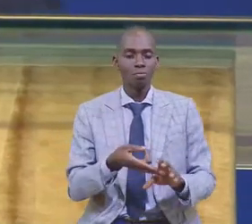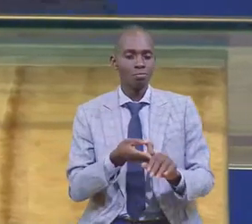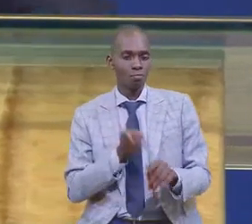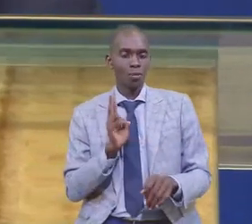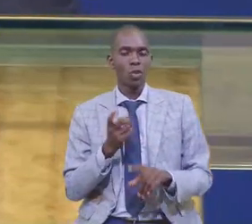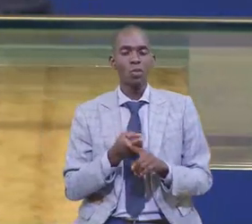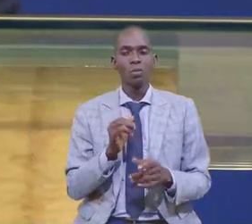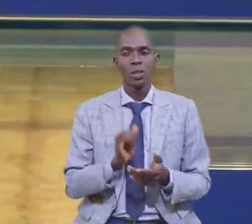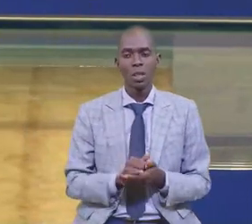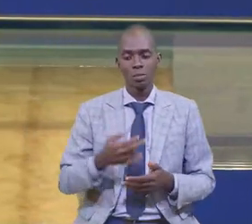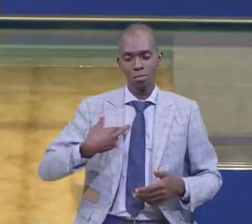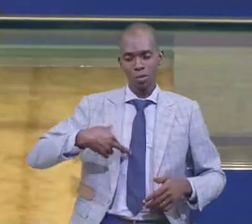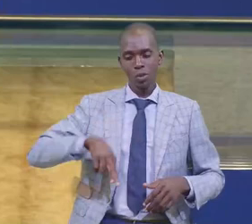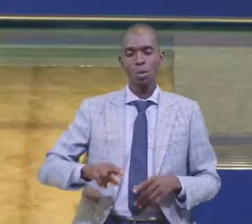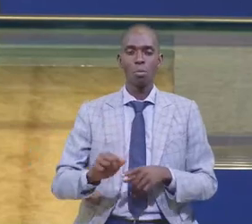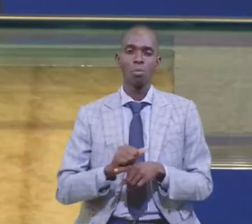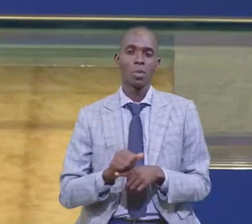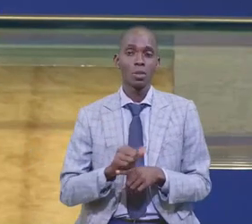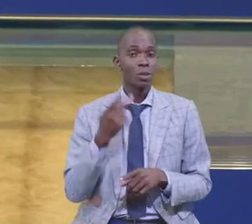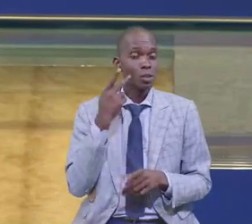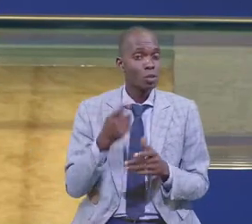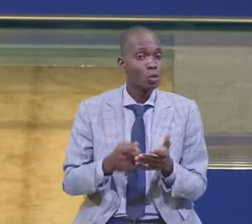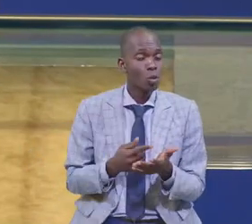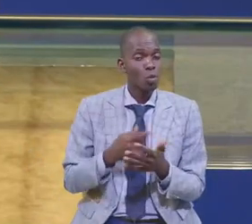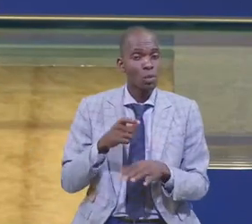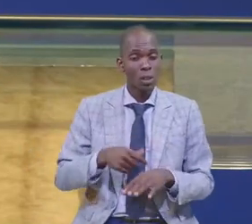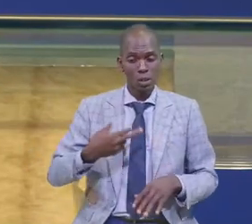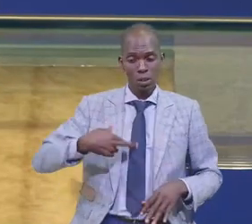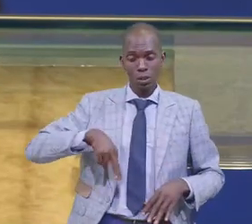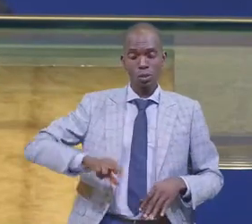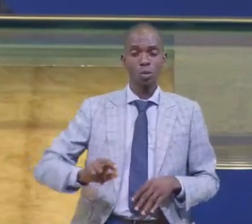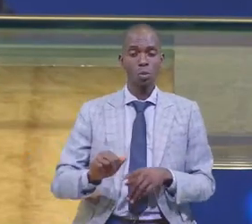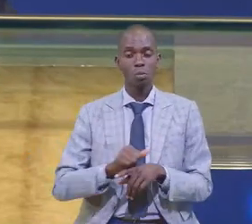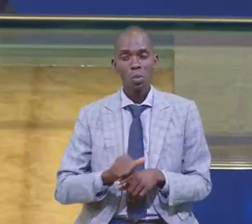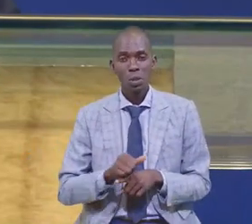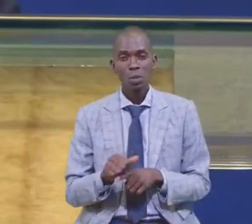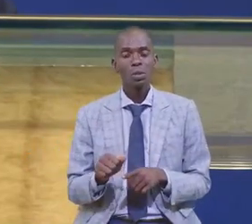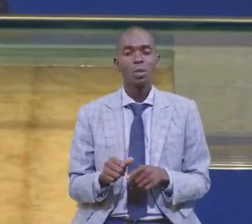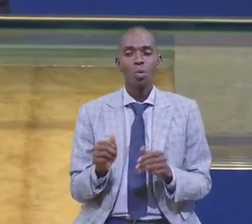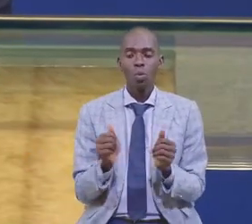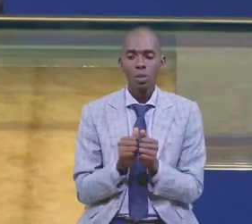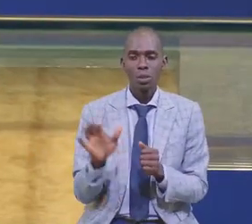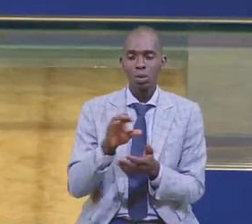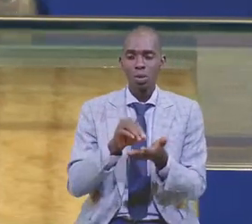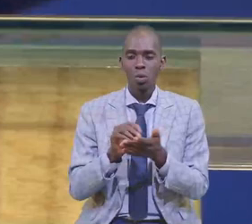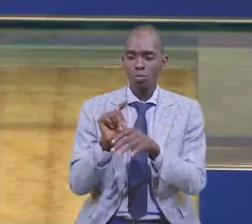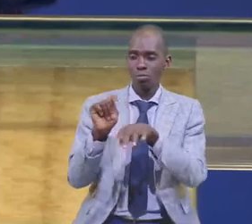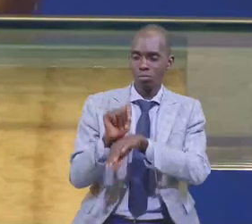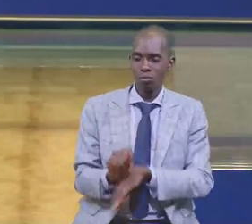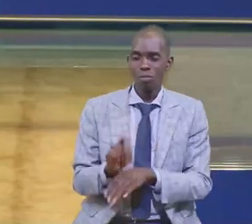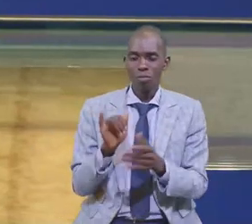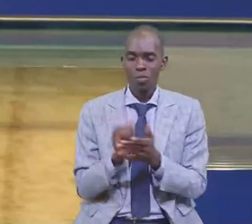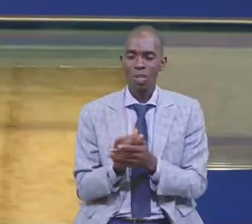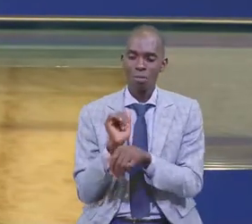sorti de cette religion. Vous voyez, parfois, le cercle religieux avec leur tradition peuvent